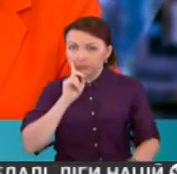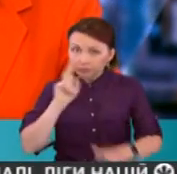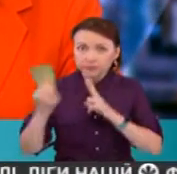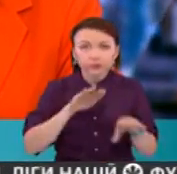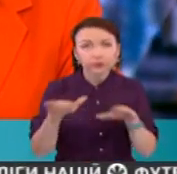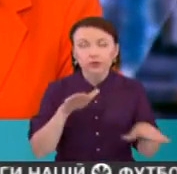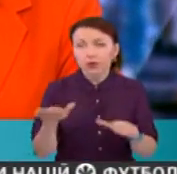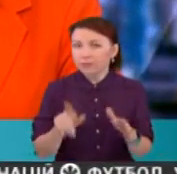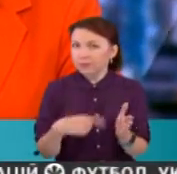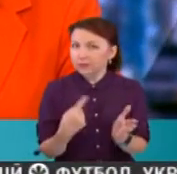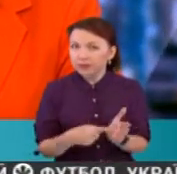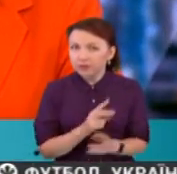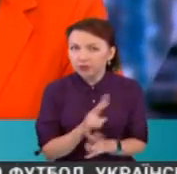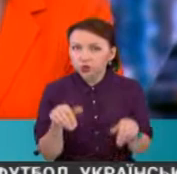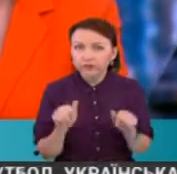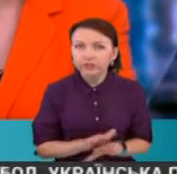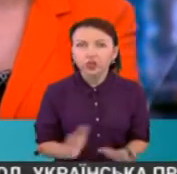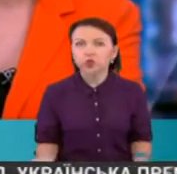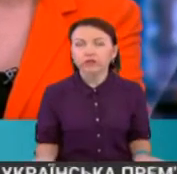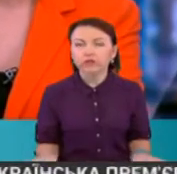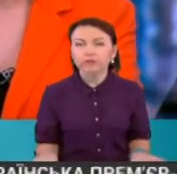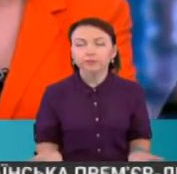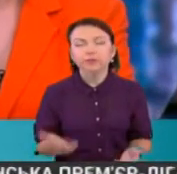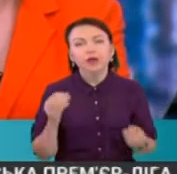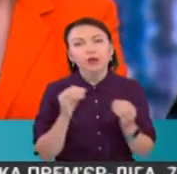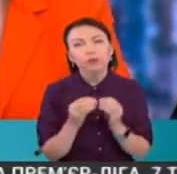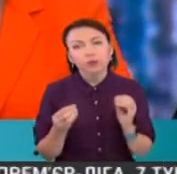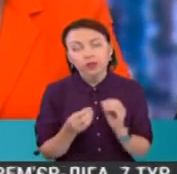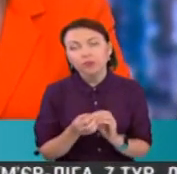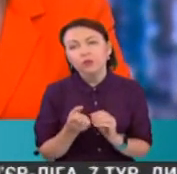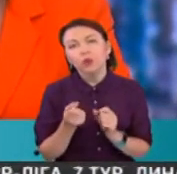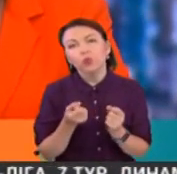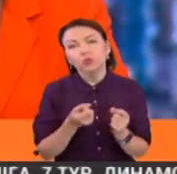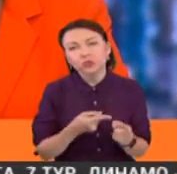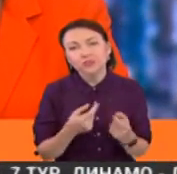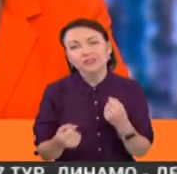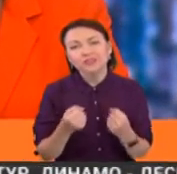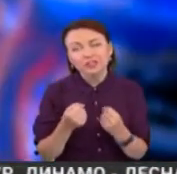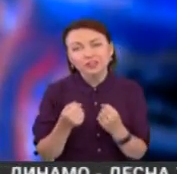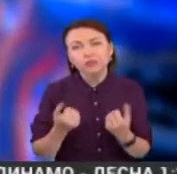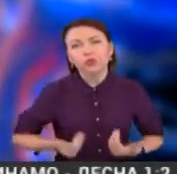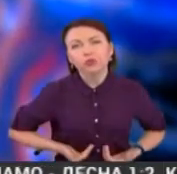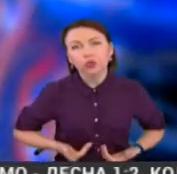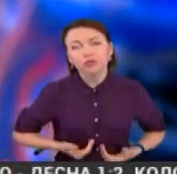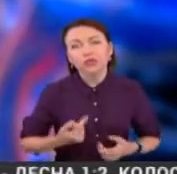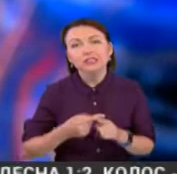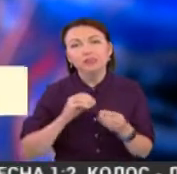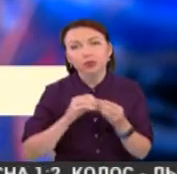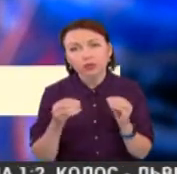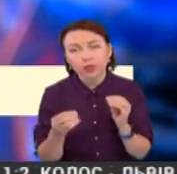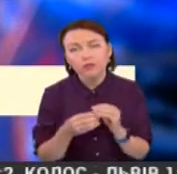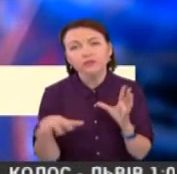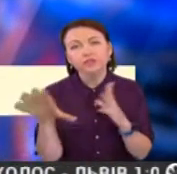таки, питання не почали вирішувати. Ну, проблема утилізації твердих побутових відходів – це проблема